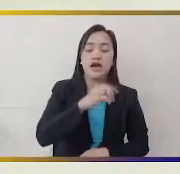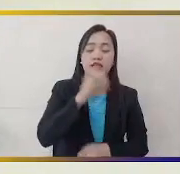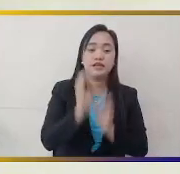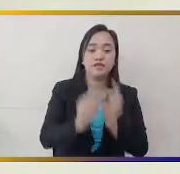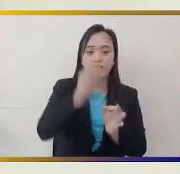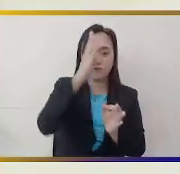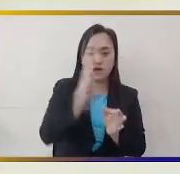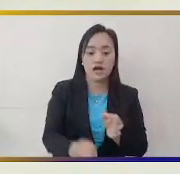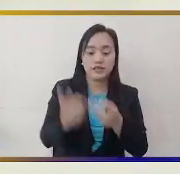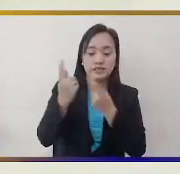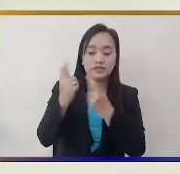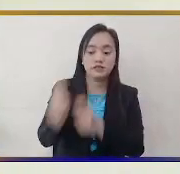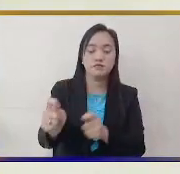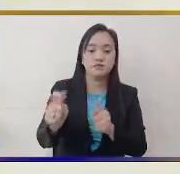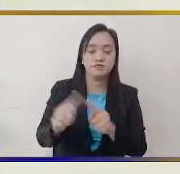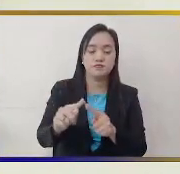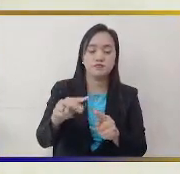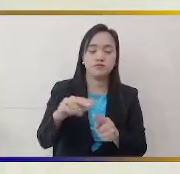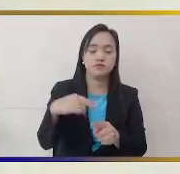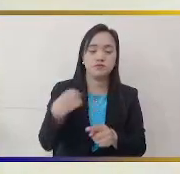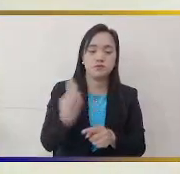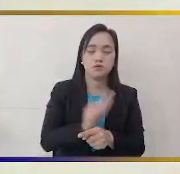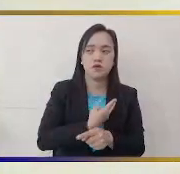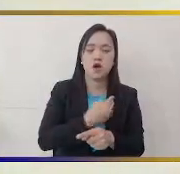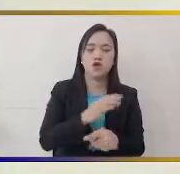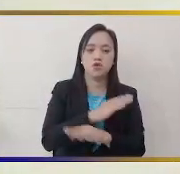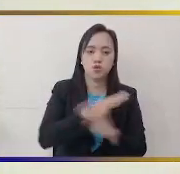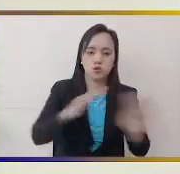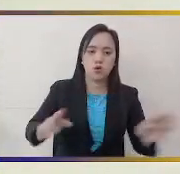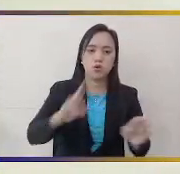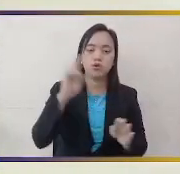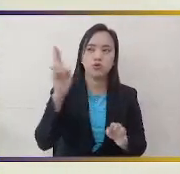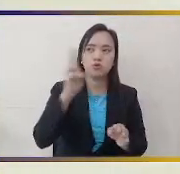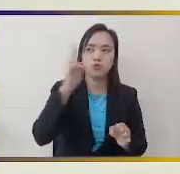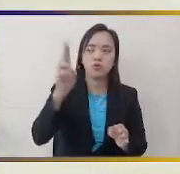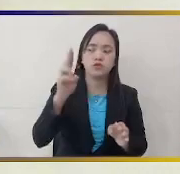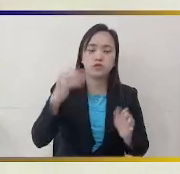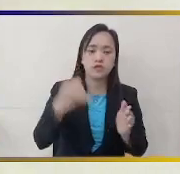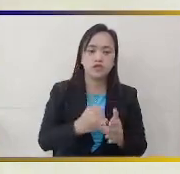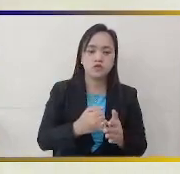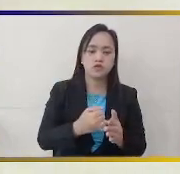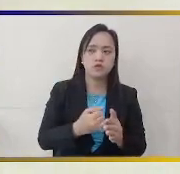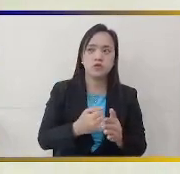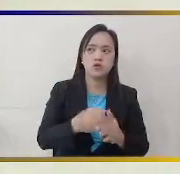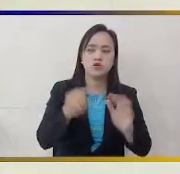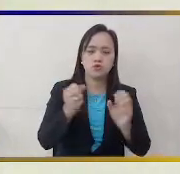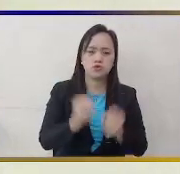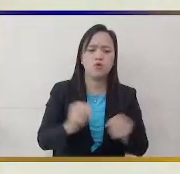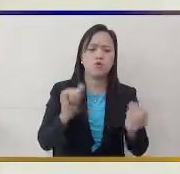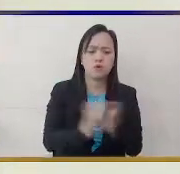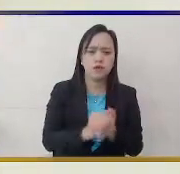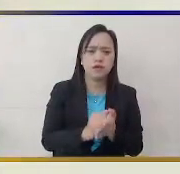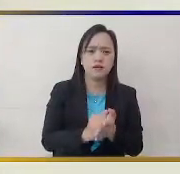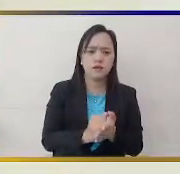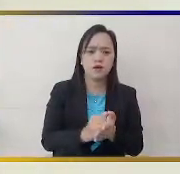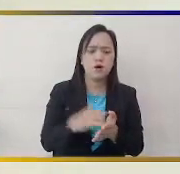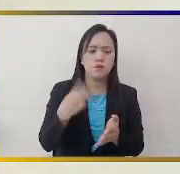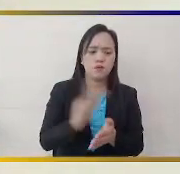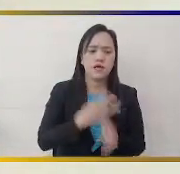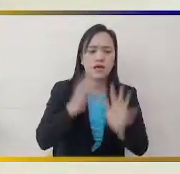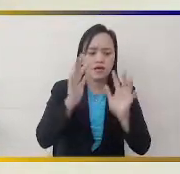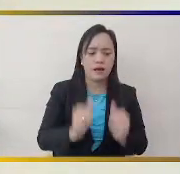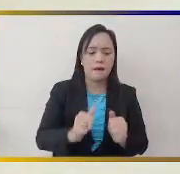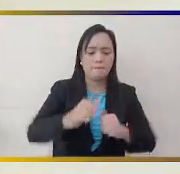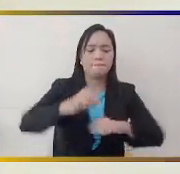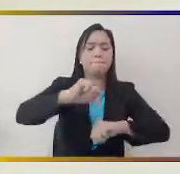panginoon Hwag nawa nating gamitin ito para pakiramdam natin sa ating sarili na mas mataas pa tayo